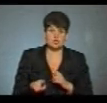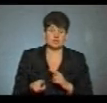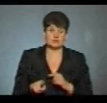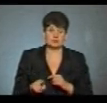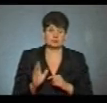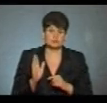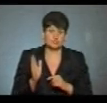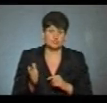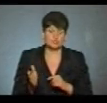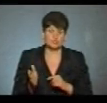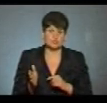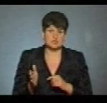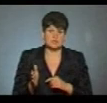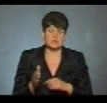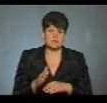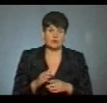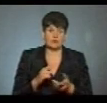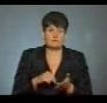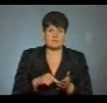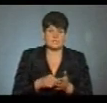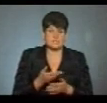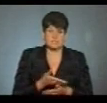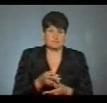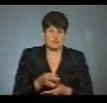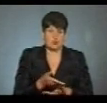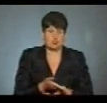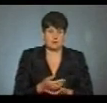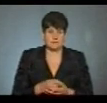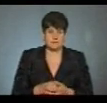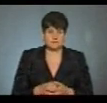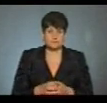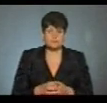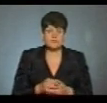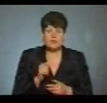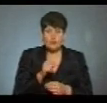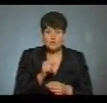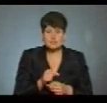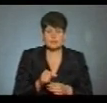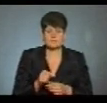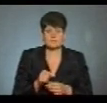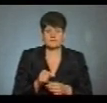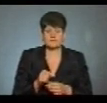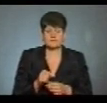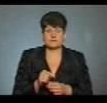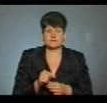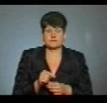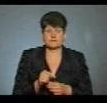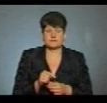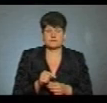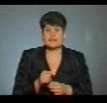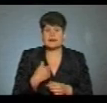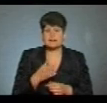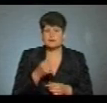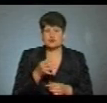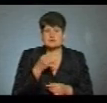в густонаселеному місті, такому як Тернопіль. Тобто вони в такий спосіб, ну, я не